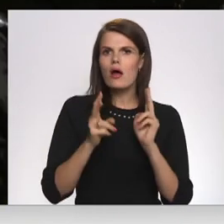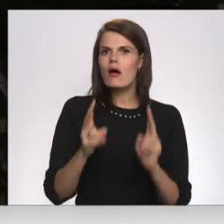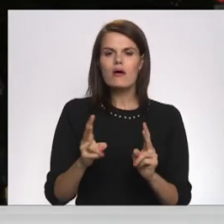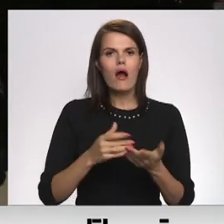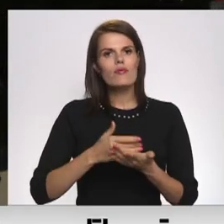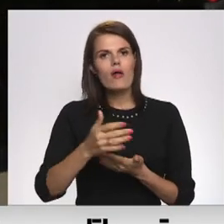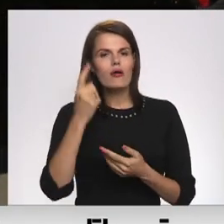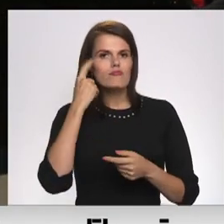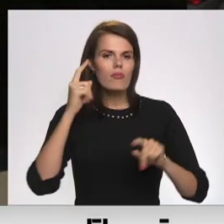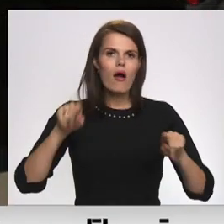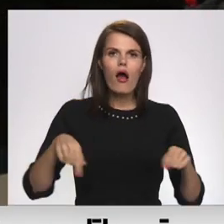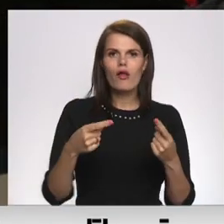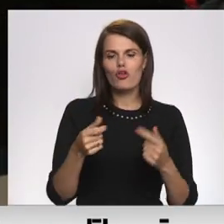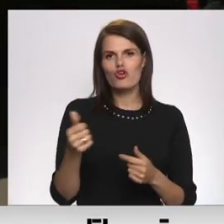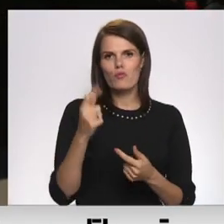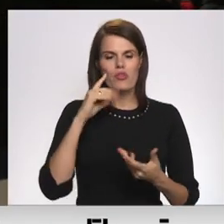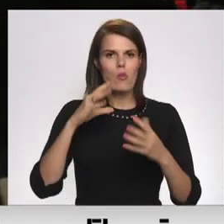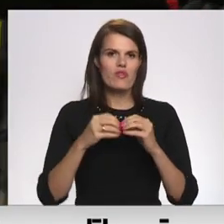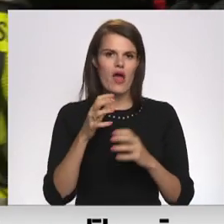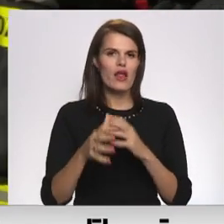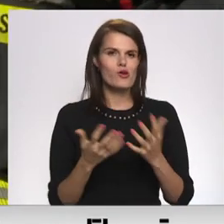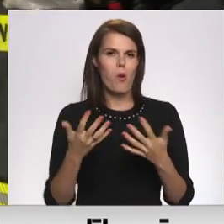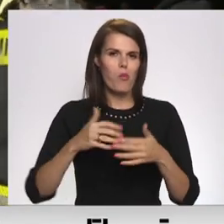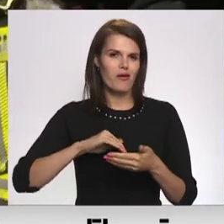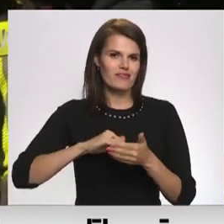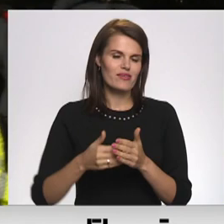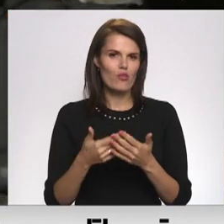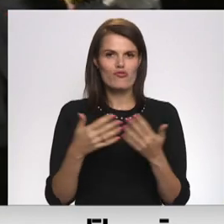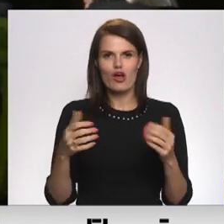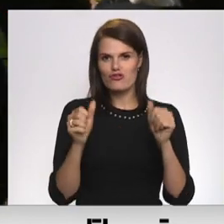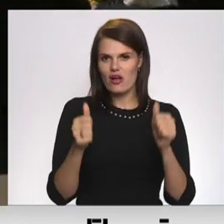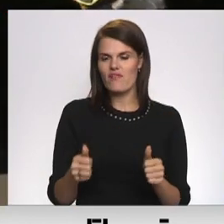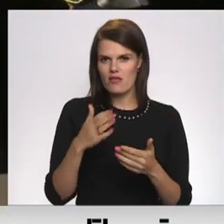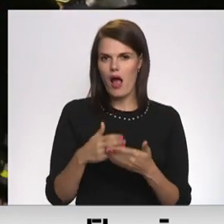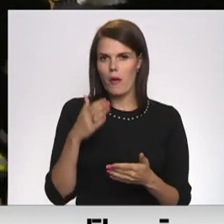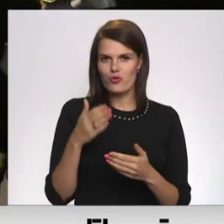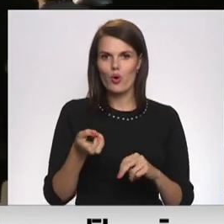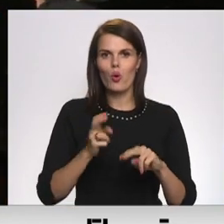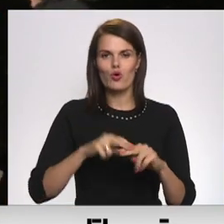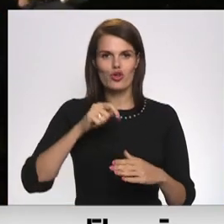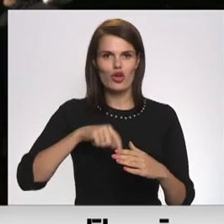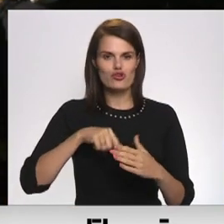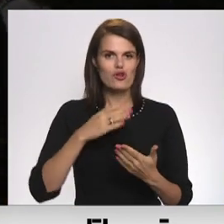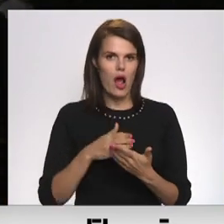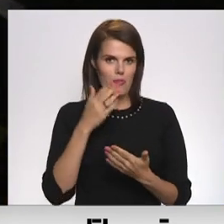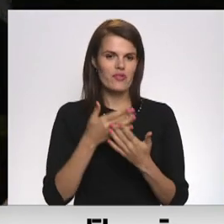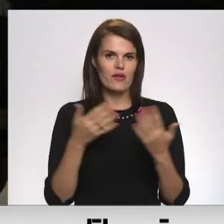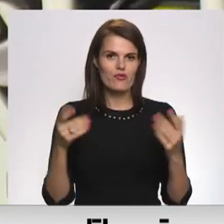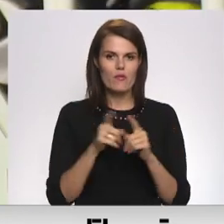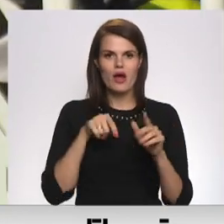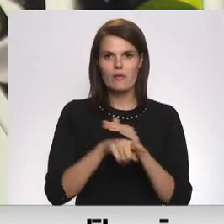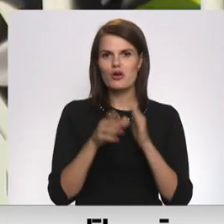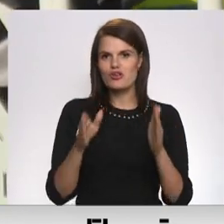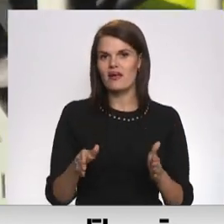arī attīstīties, īpaši ņemot vērā gan ģeopolitisko situāciju un dažādu veidu apdraudējumus, gan arī mūsu iekšējos apdraudējumus arī pašā